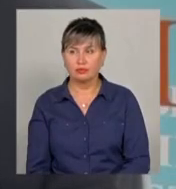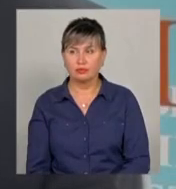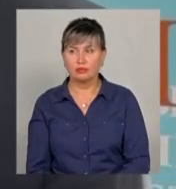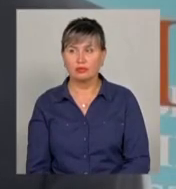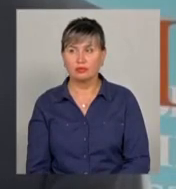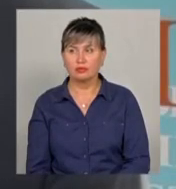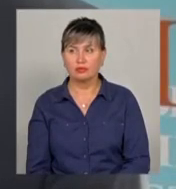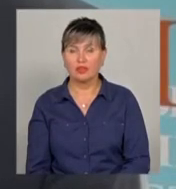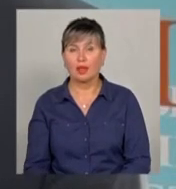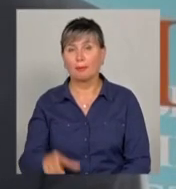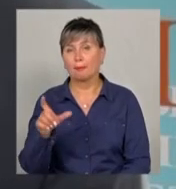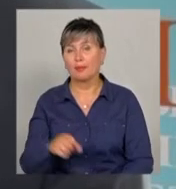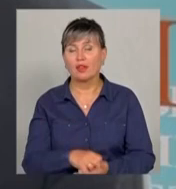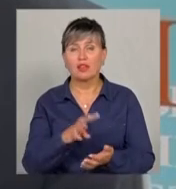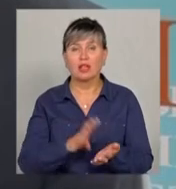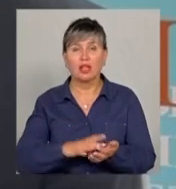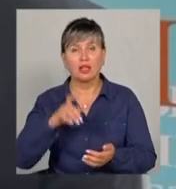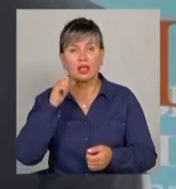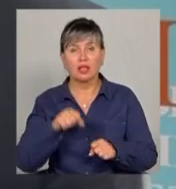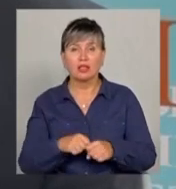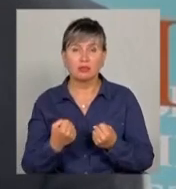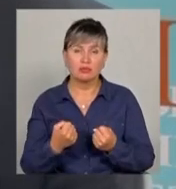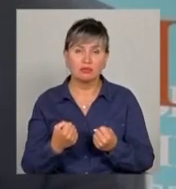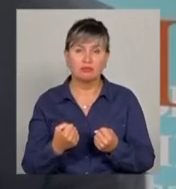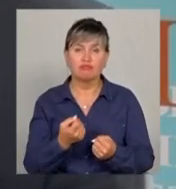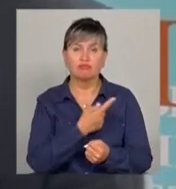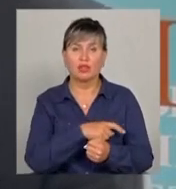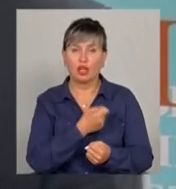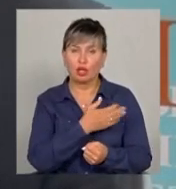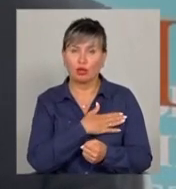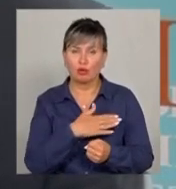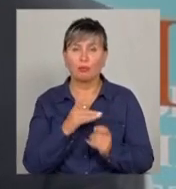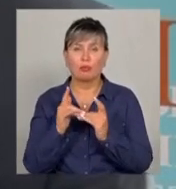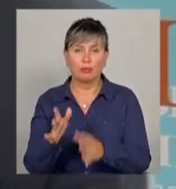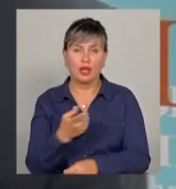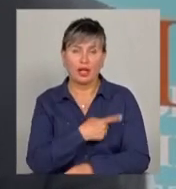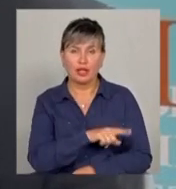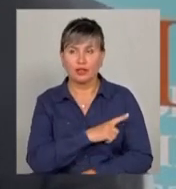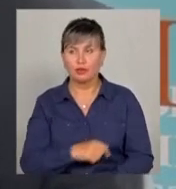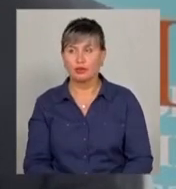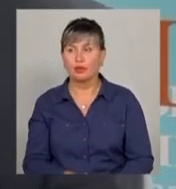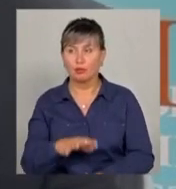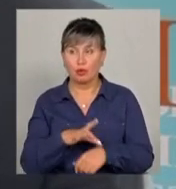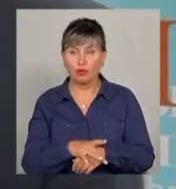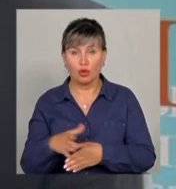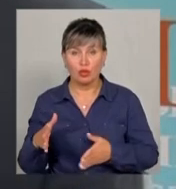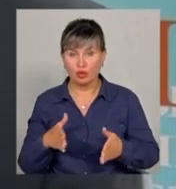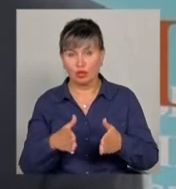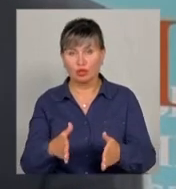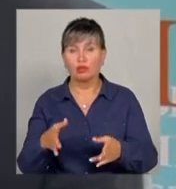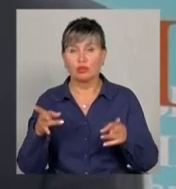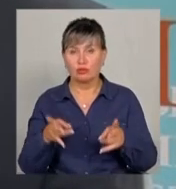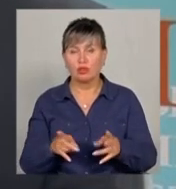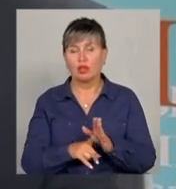Пассажир скутера, 19-летний парень, с переломом госпитализирован в областную больницу. По факту дорожно-транспортного